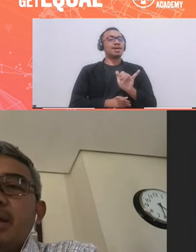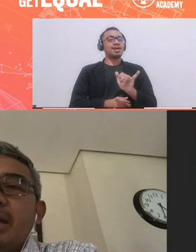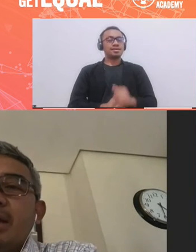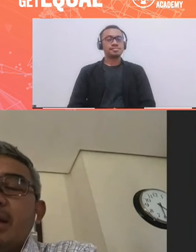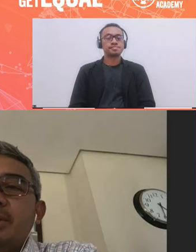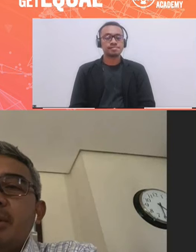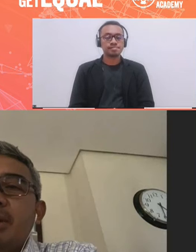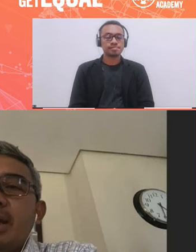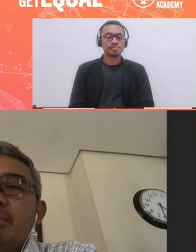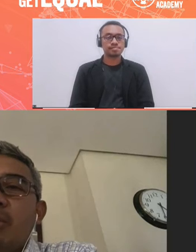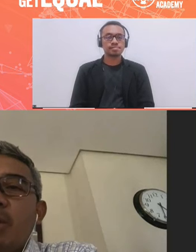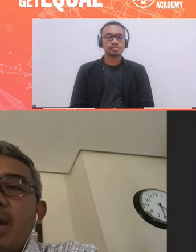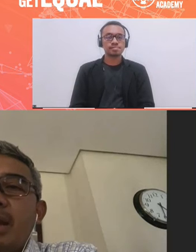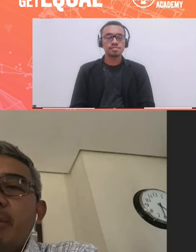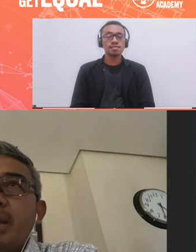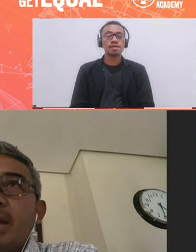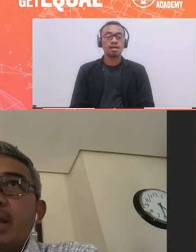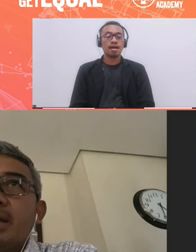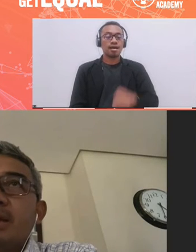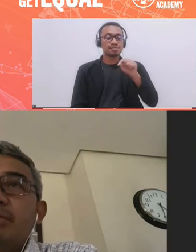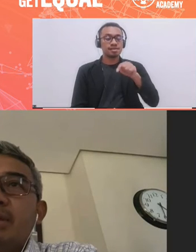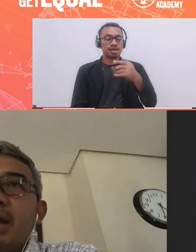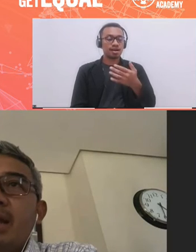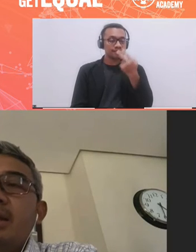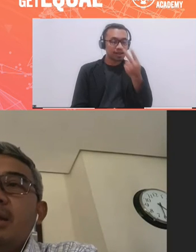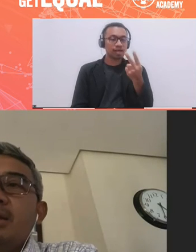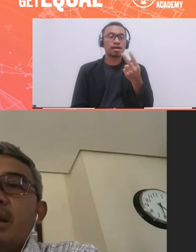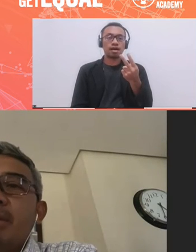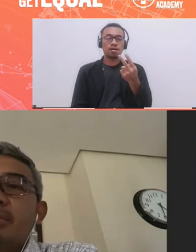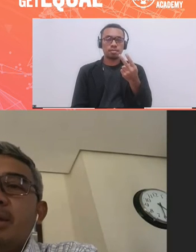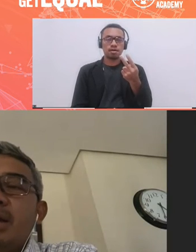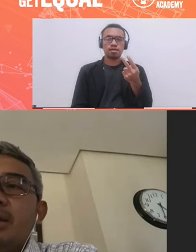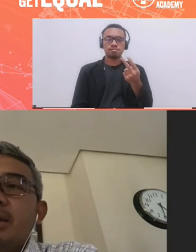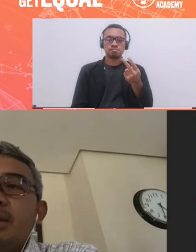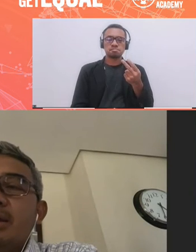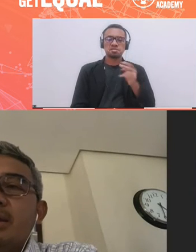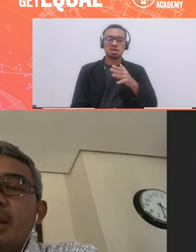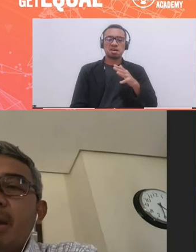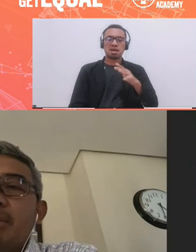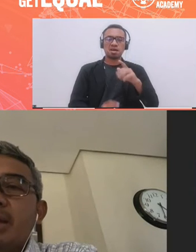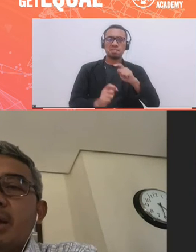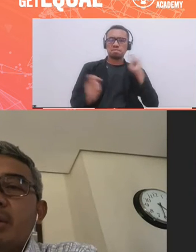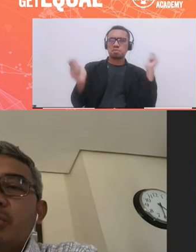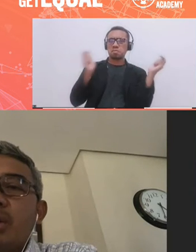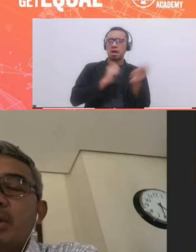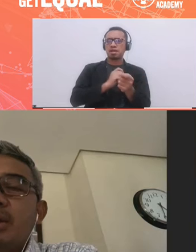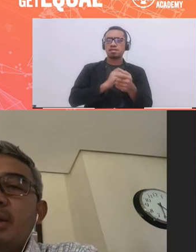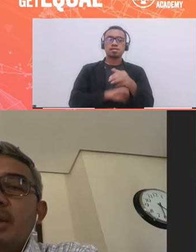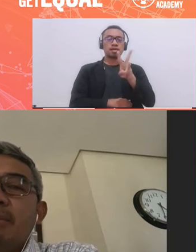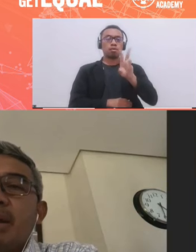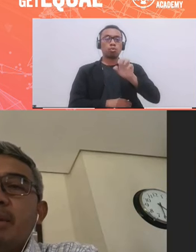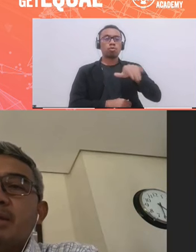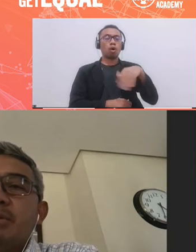Dengan demikian kita bisa melihat bahwa ada peningkatan yang signifikan selama lebih dari selama hampir 30 tahun